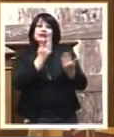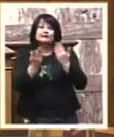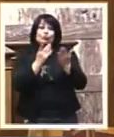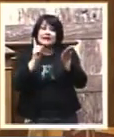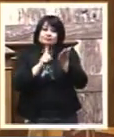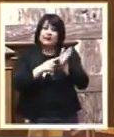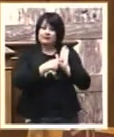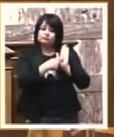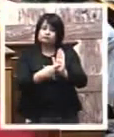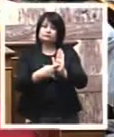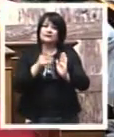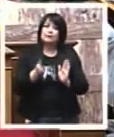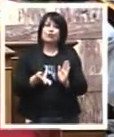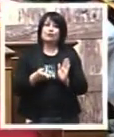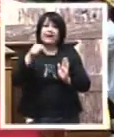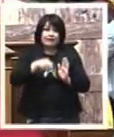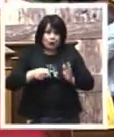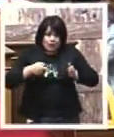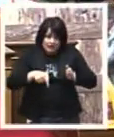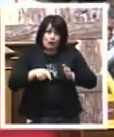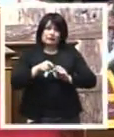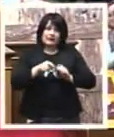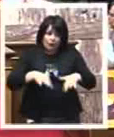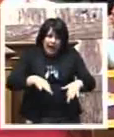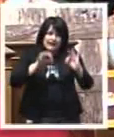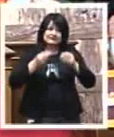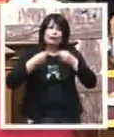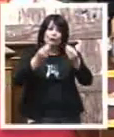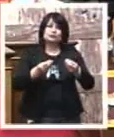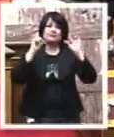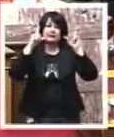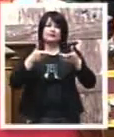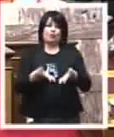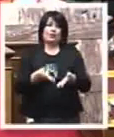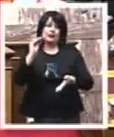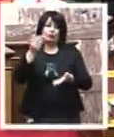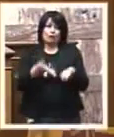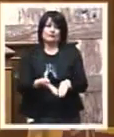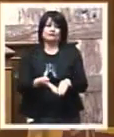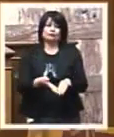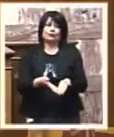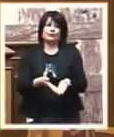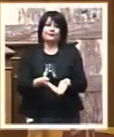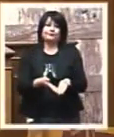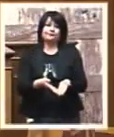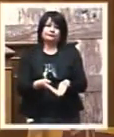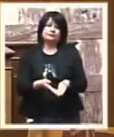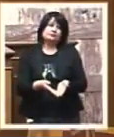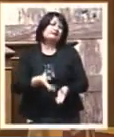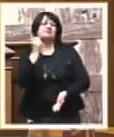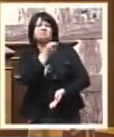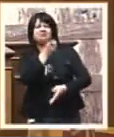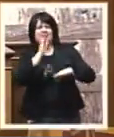συμβολίζουμε τη χώρα όπου γεννήθηκε η δημοκρατία. Δεν αρκεί να ξυφουλκούμε κατά του μνημονίου ή